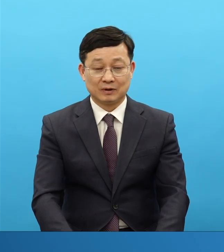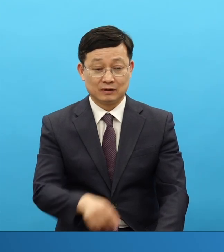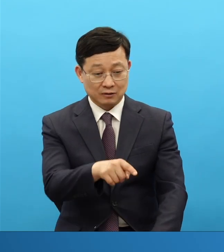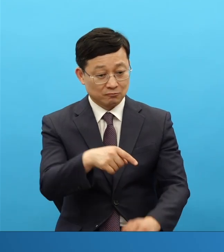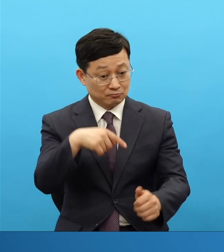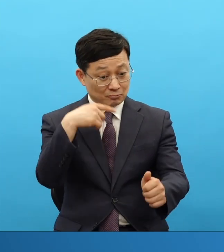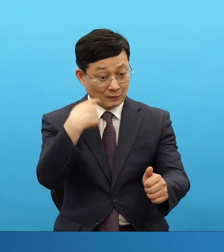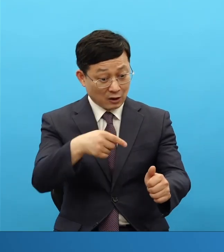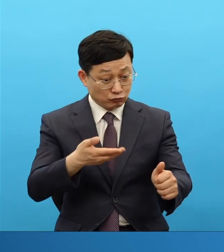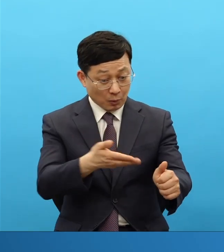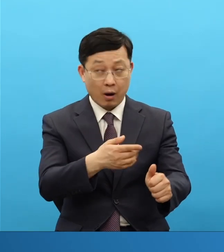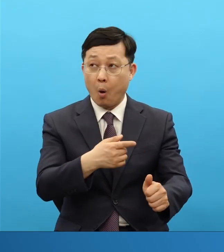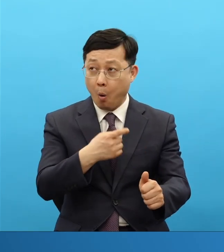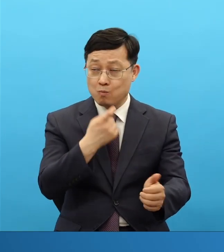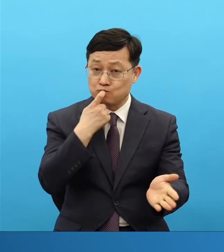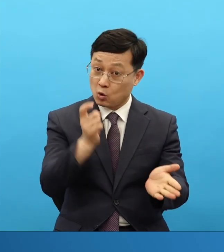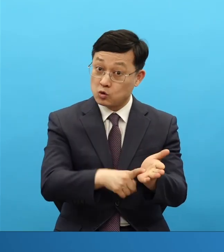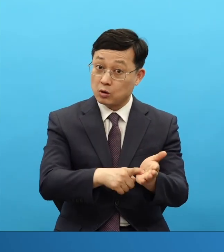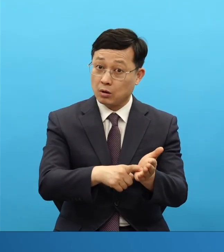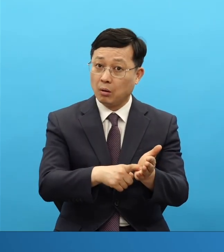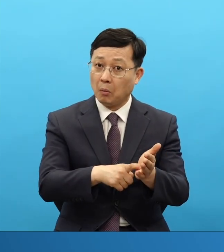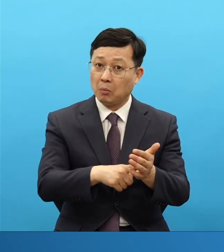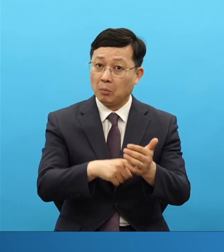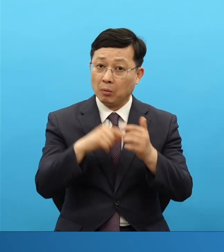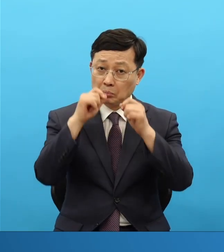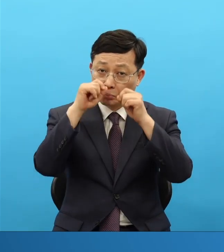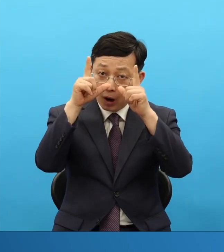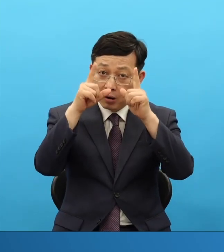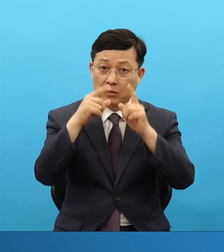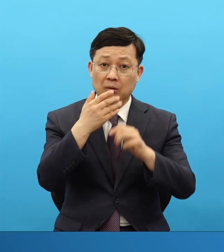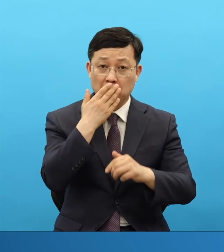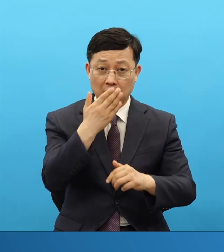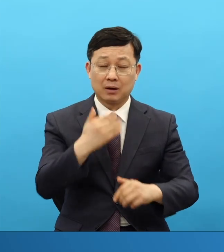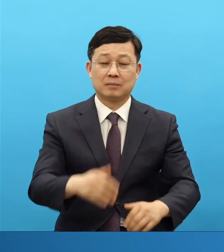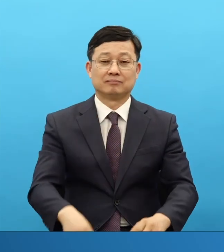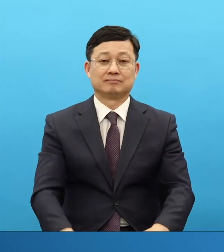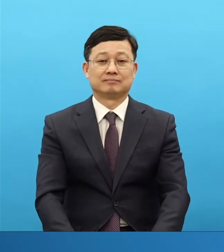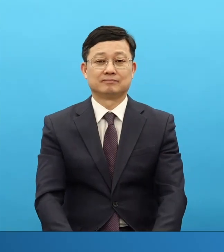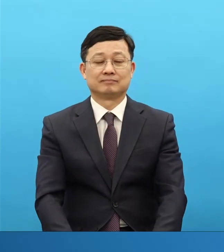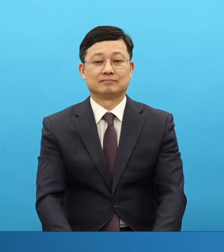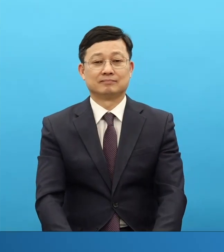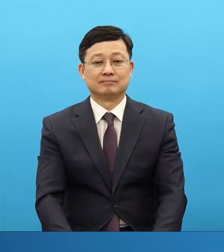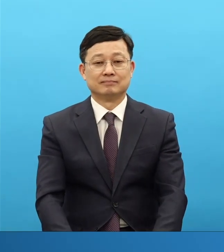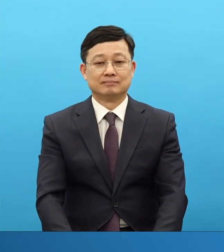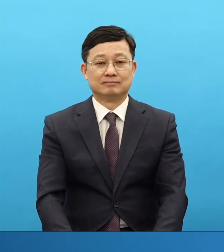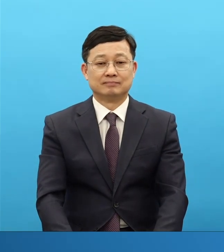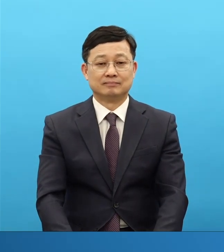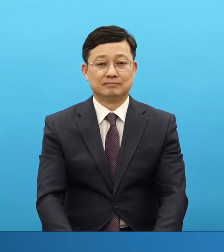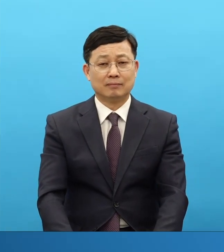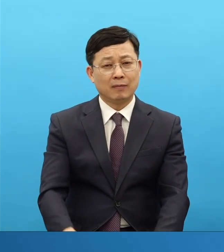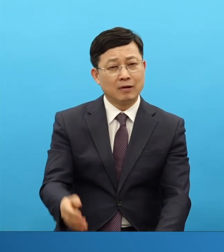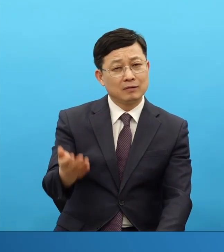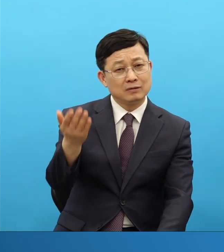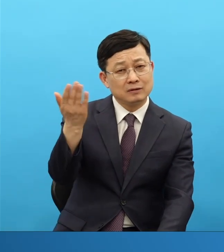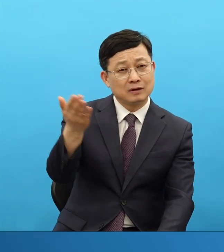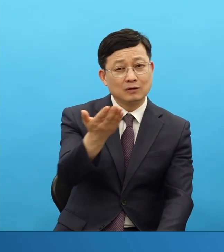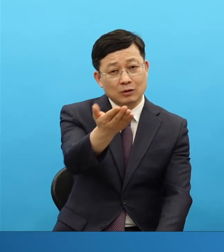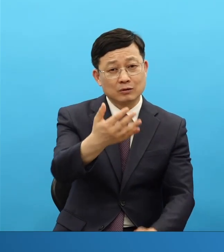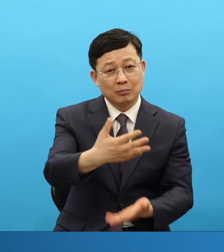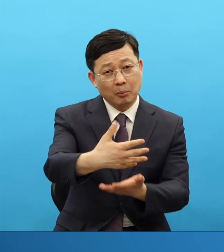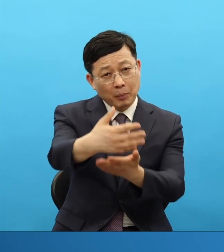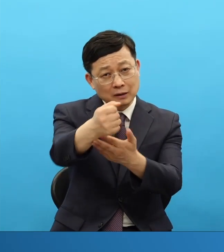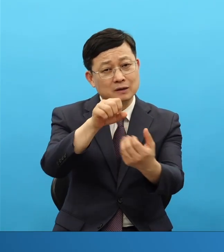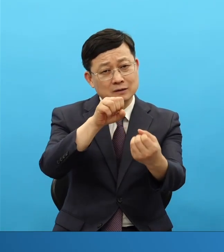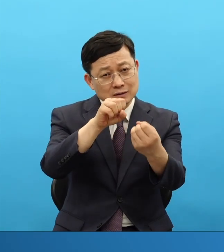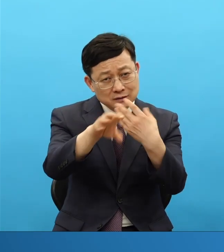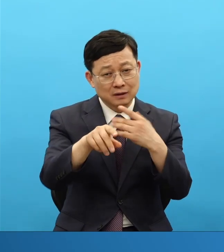나. And in one sense, if you let them know, very easily the works will arise. 이게 여러분이 받을 응답입니다. This is the answer you